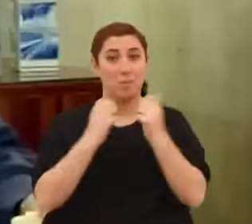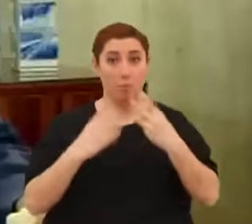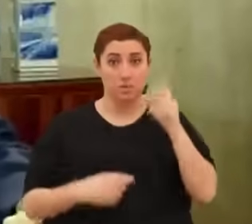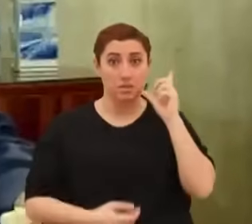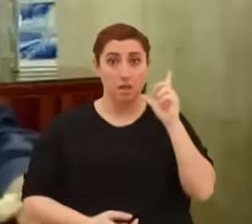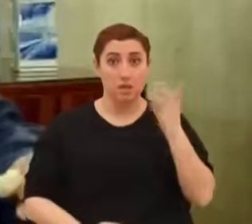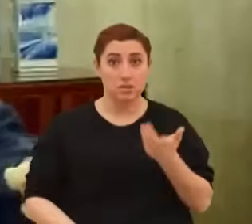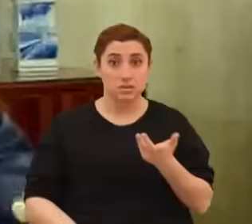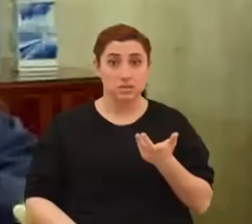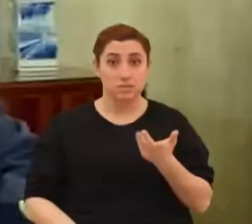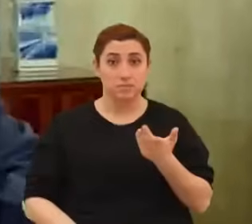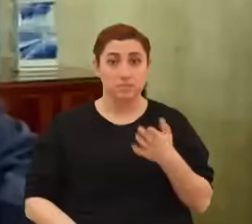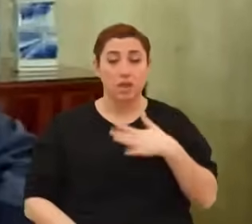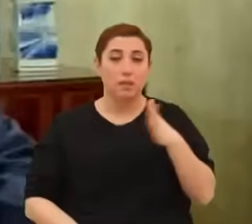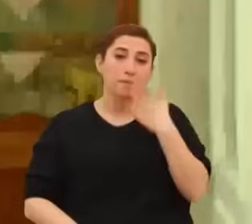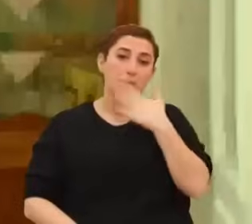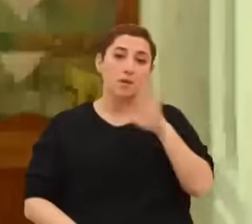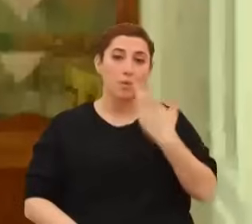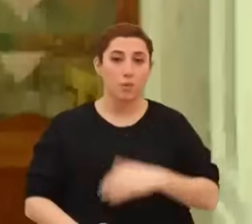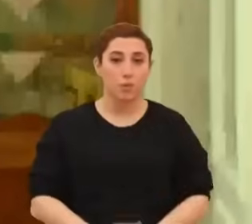gerekirken yanımızda yok.